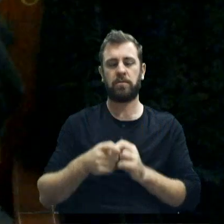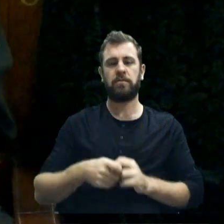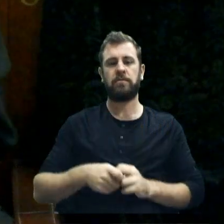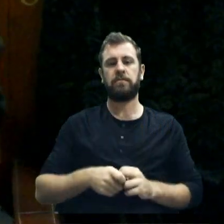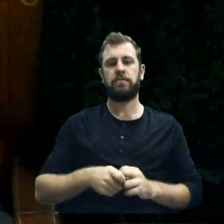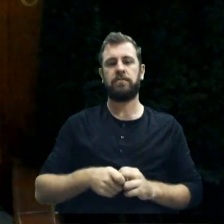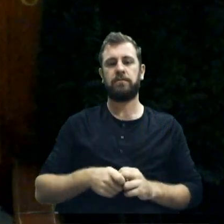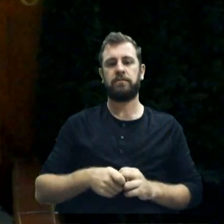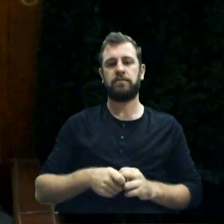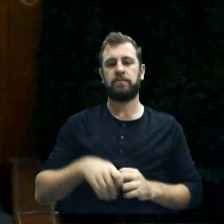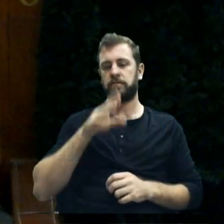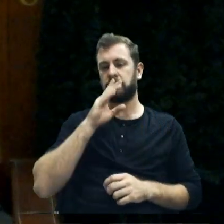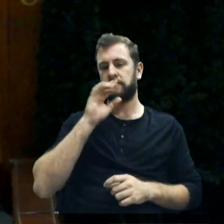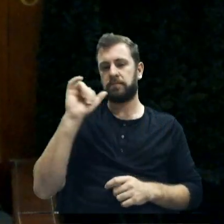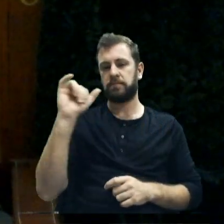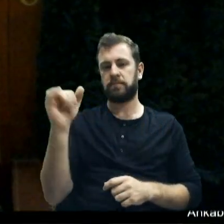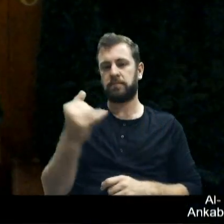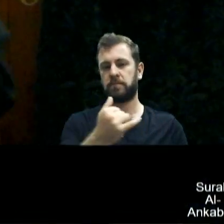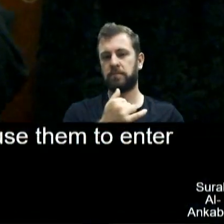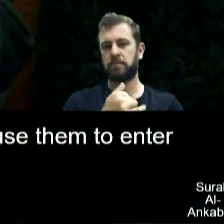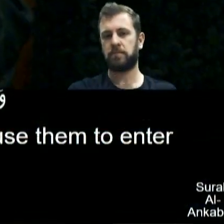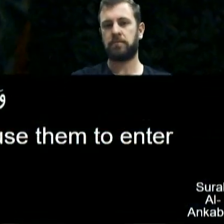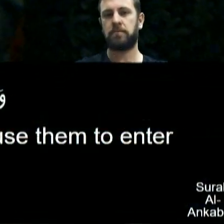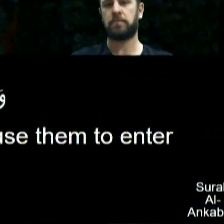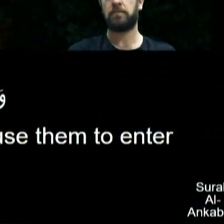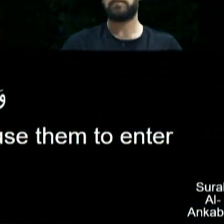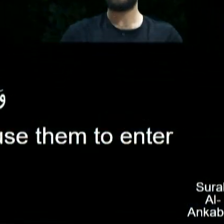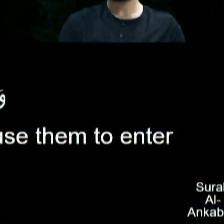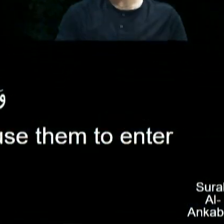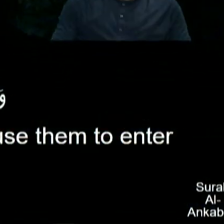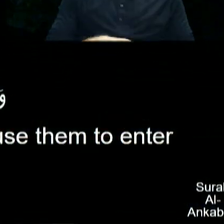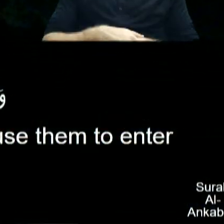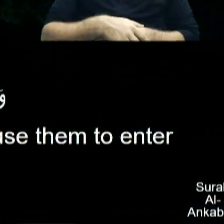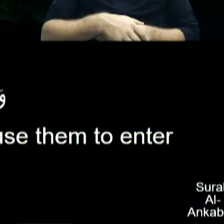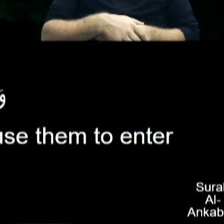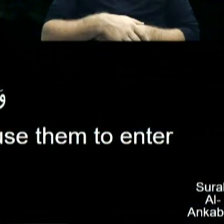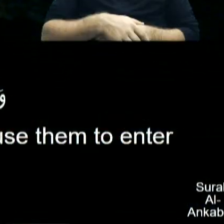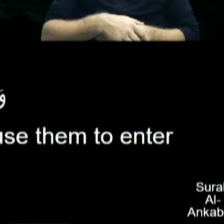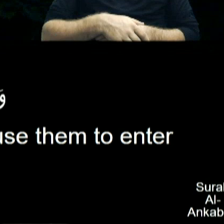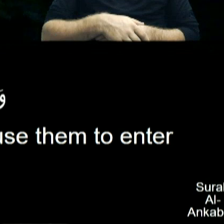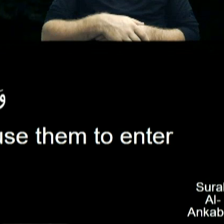آمَنُوا وَعَمِلُوا الصَّالِحَاتِ لِنُدْخِلَنَّهُمْ فِي الصَّالِحِينَ."